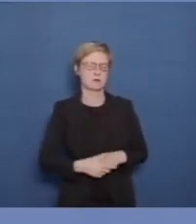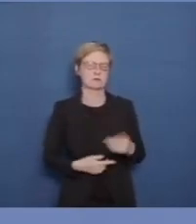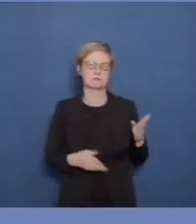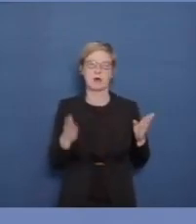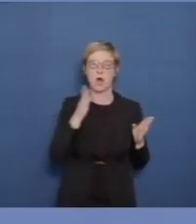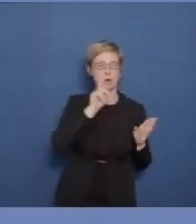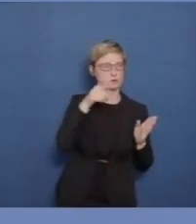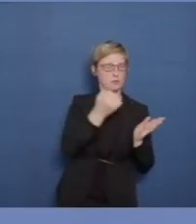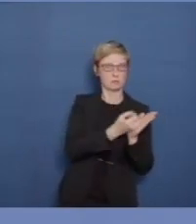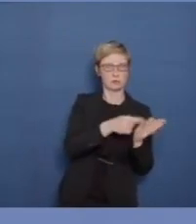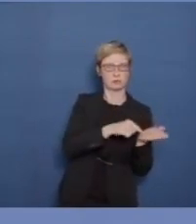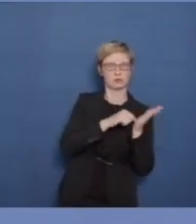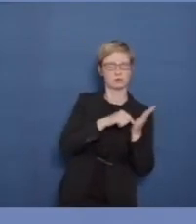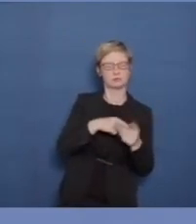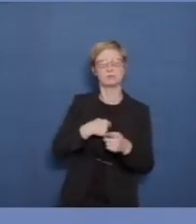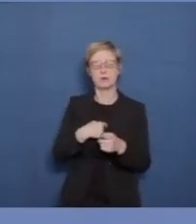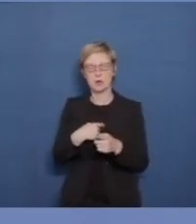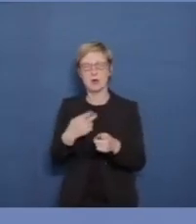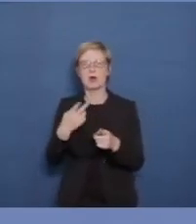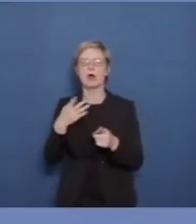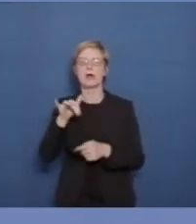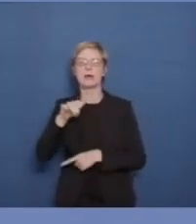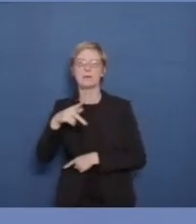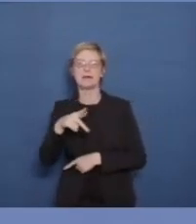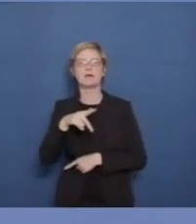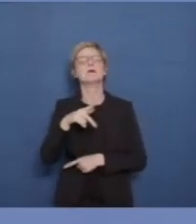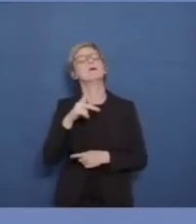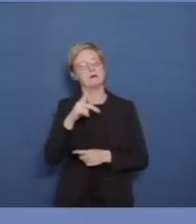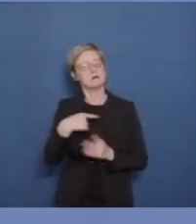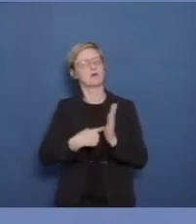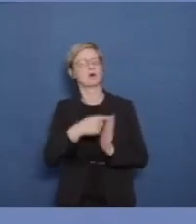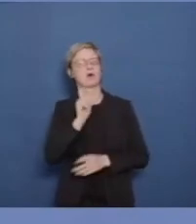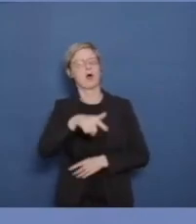Der Adressat der Forderung von AP ist die israelische Regierung.